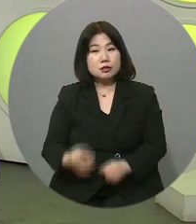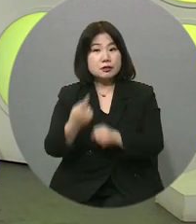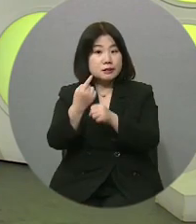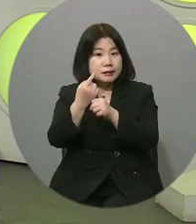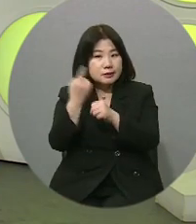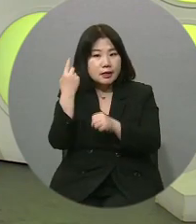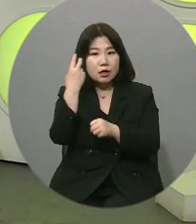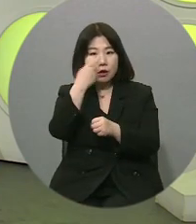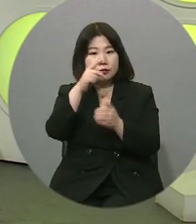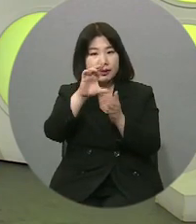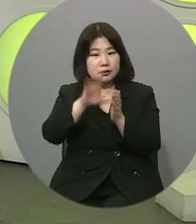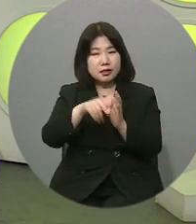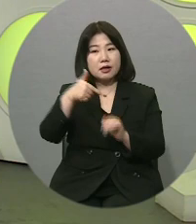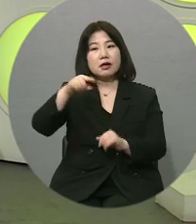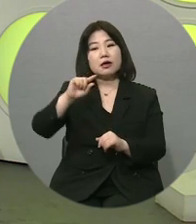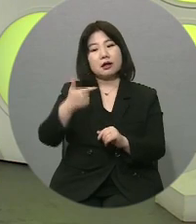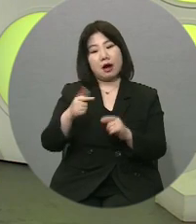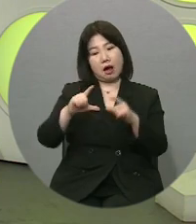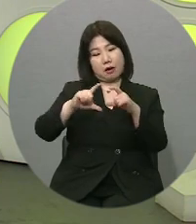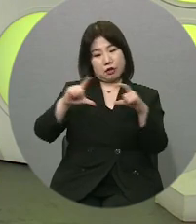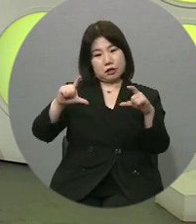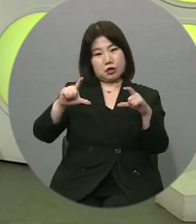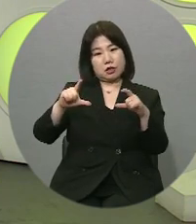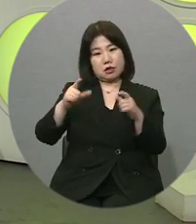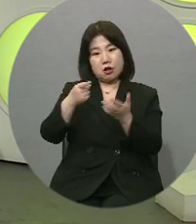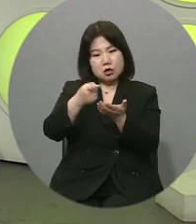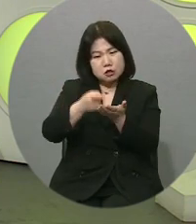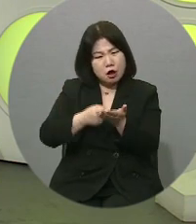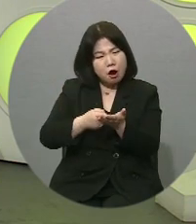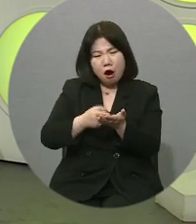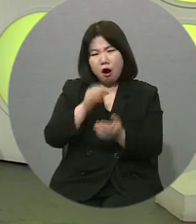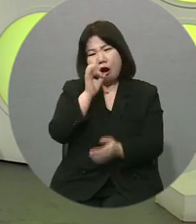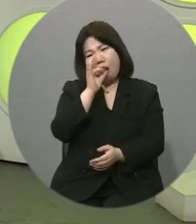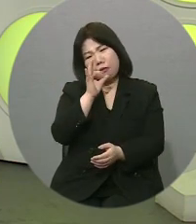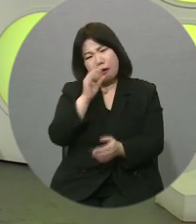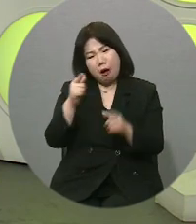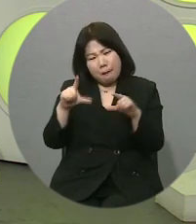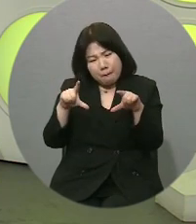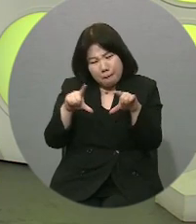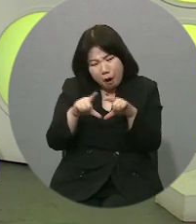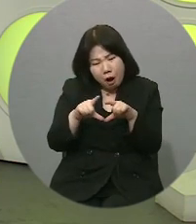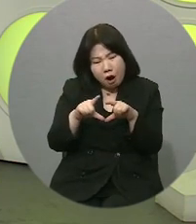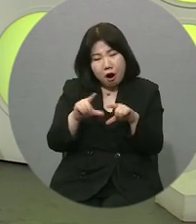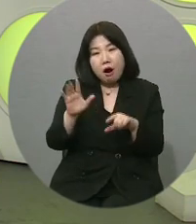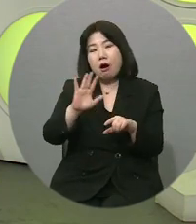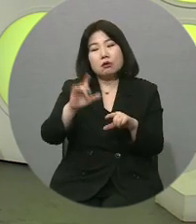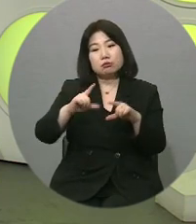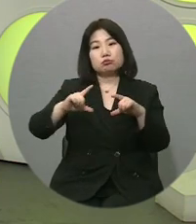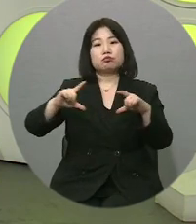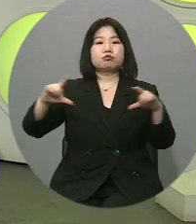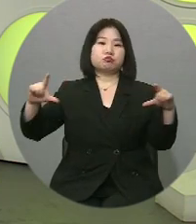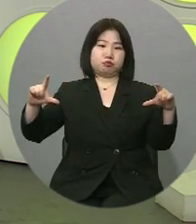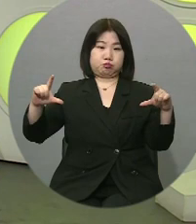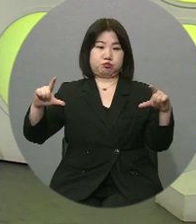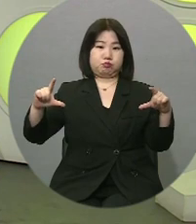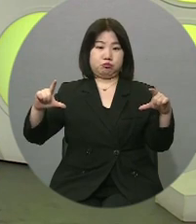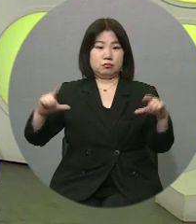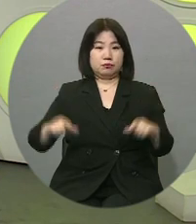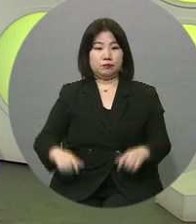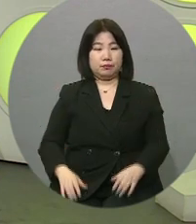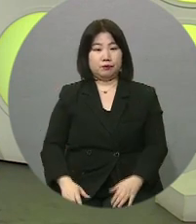지난해 검사 때 간 크기가 이식 수술이 불가능할 정도가 아니었다는 말이었습니다.